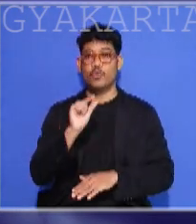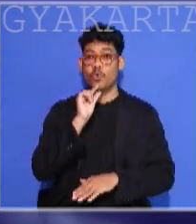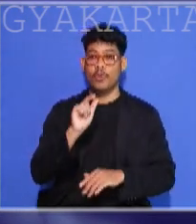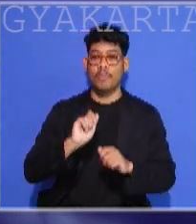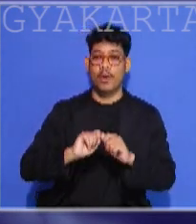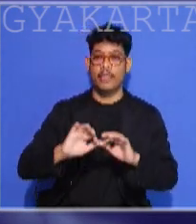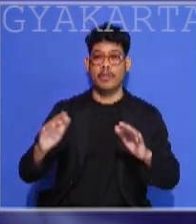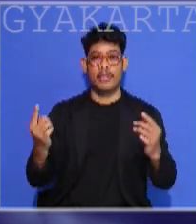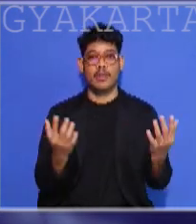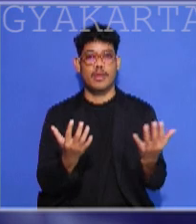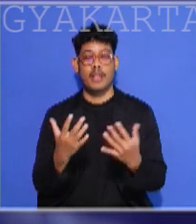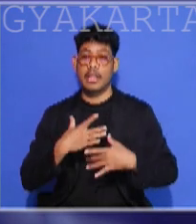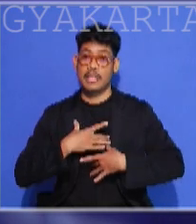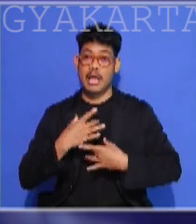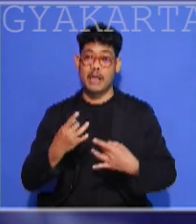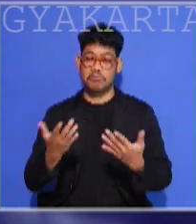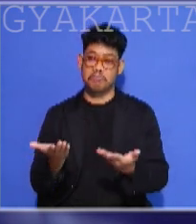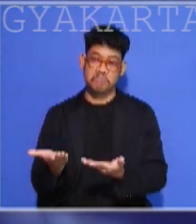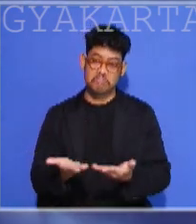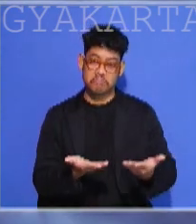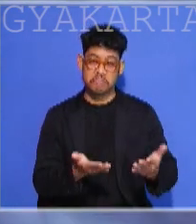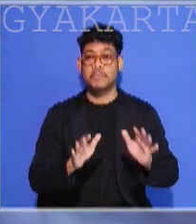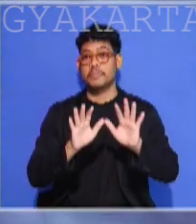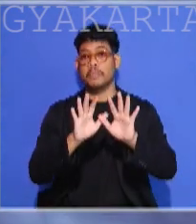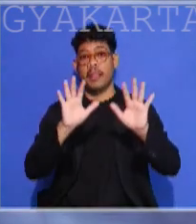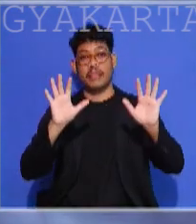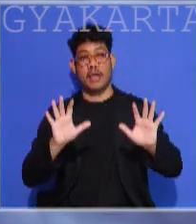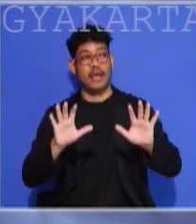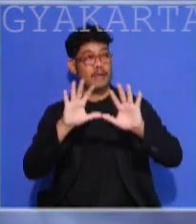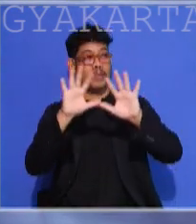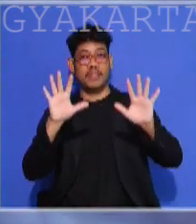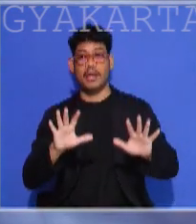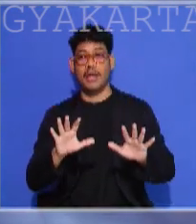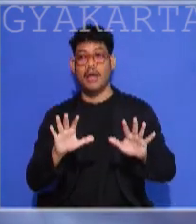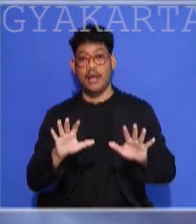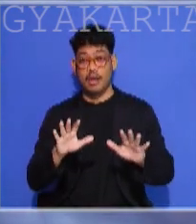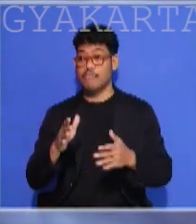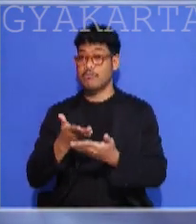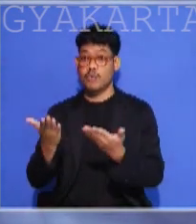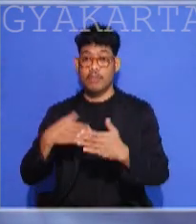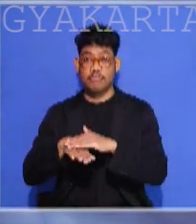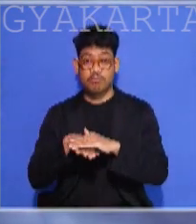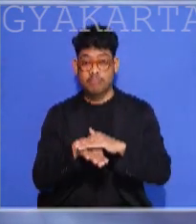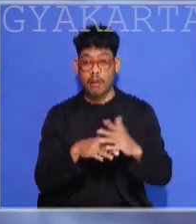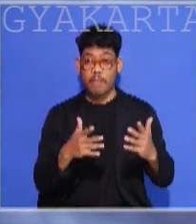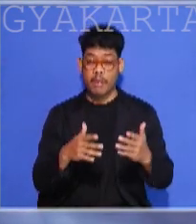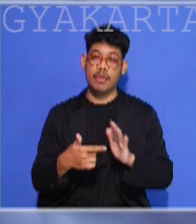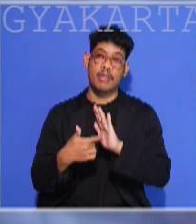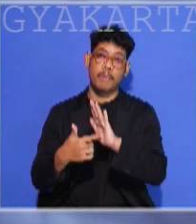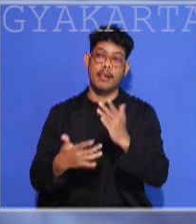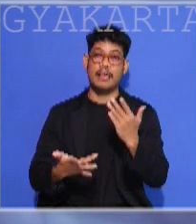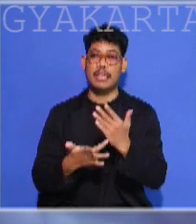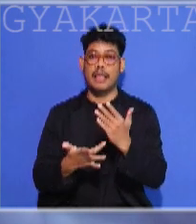semakin menarik mulai dari peta interaktif video dokumentasi hingga pameran digital dan semuanya dirancang untuk memberikan pengalaman